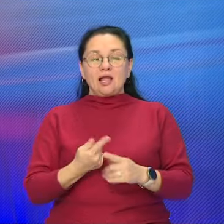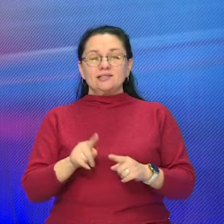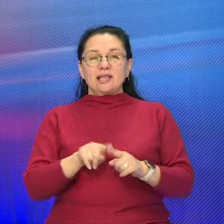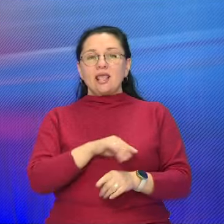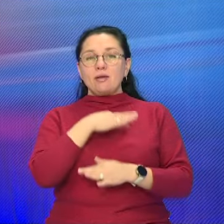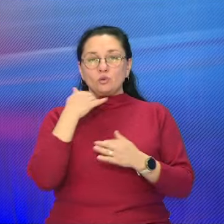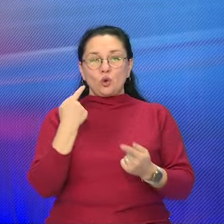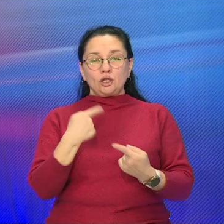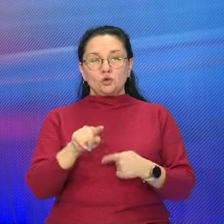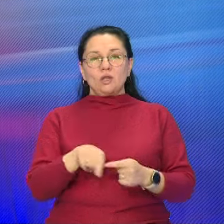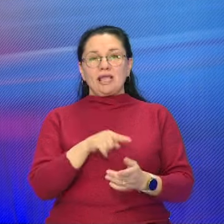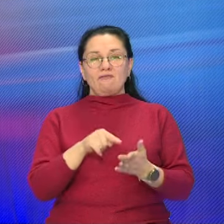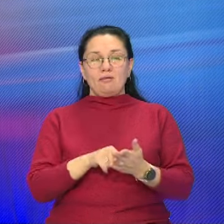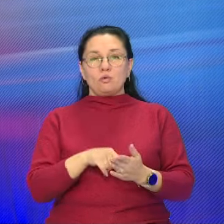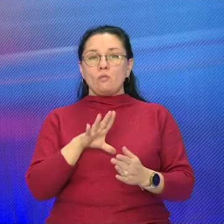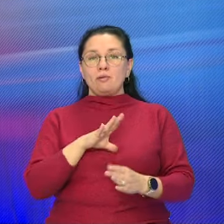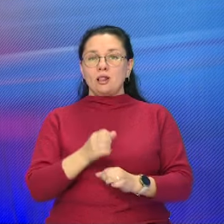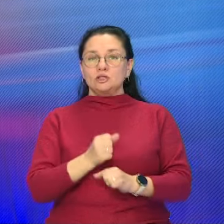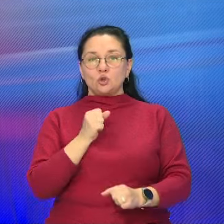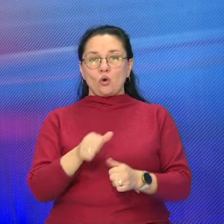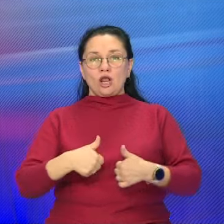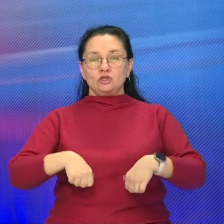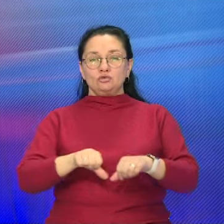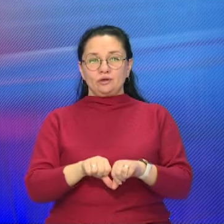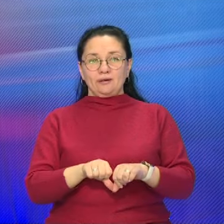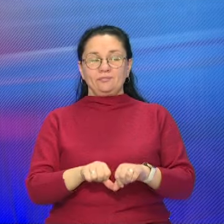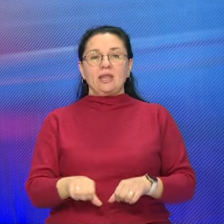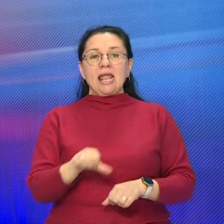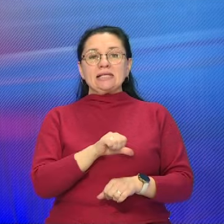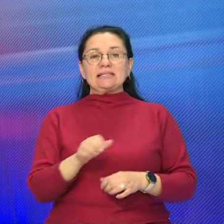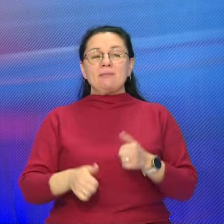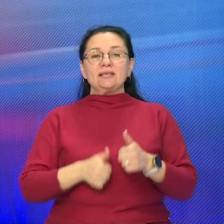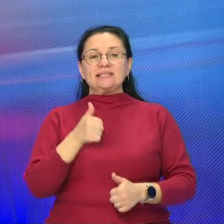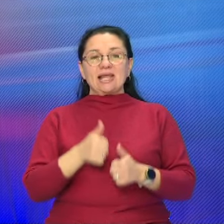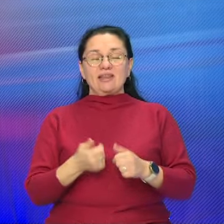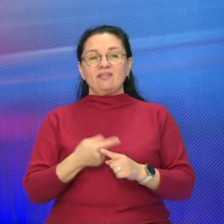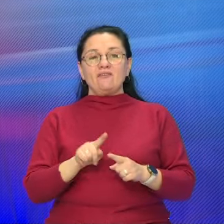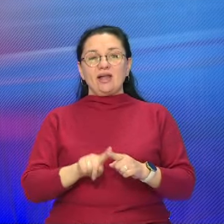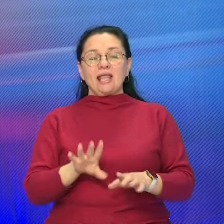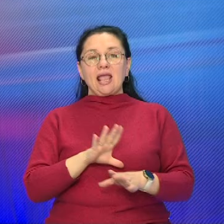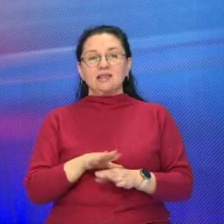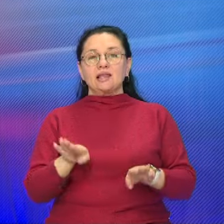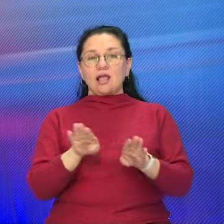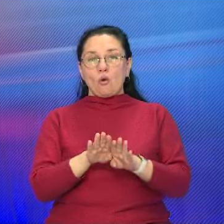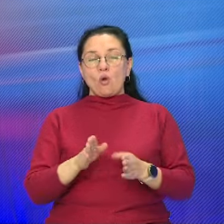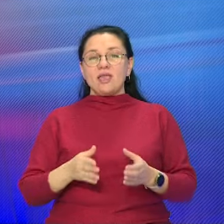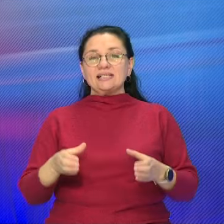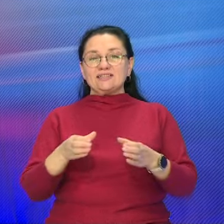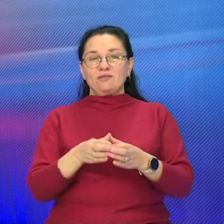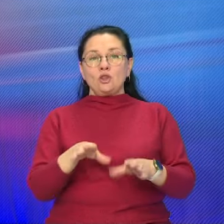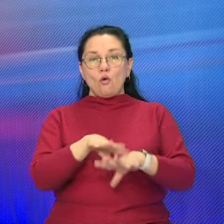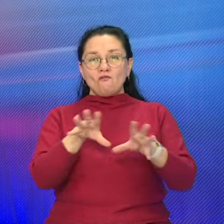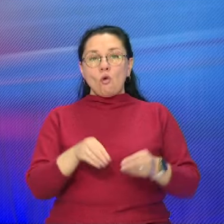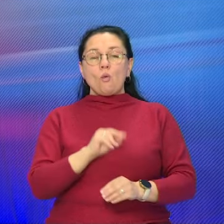многое иншее оценивала строгое журы. Сами соревнования – это неотъемлемое звено в общей работе